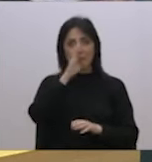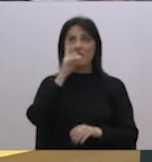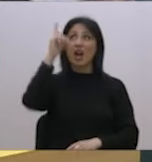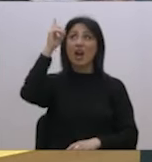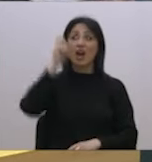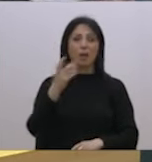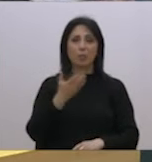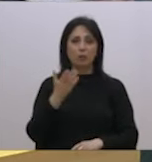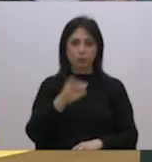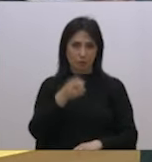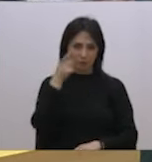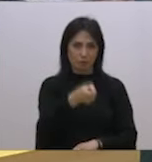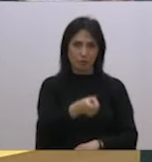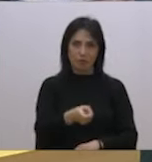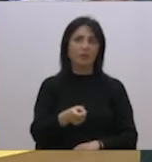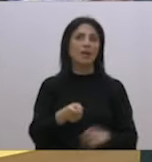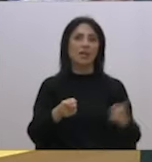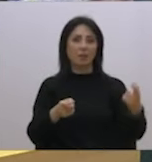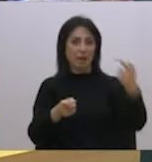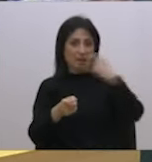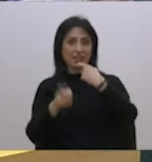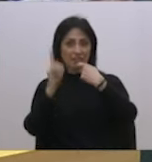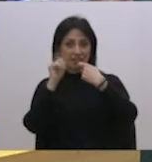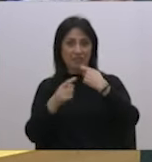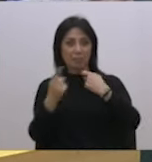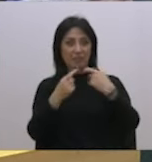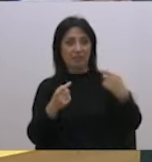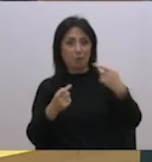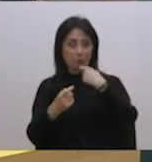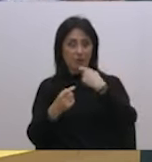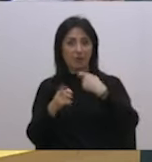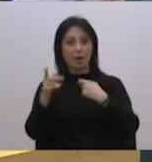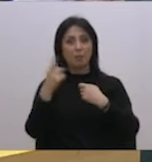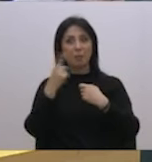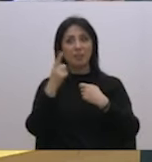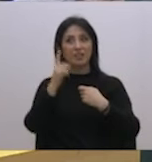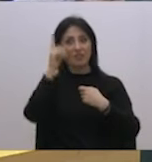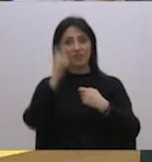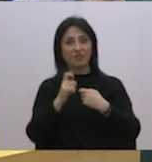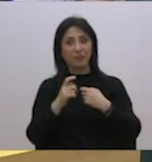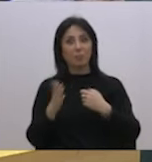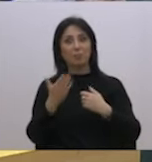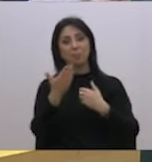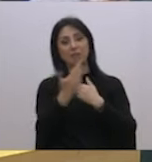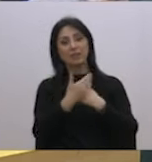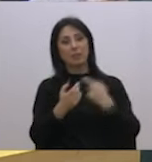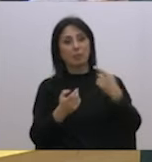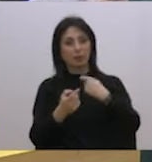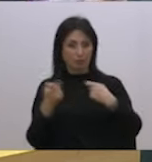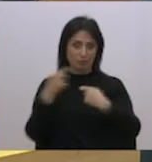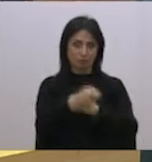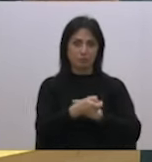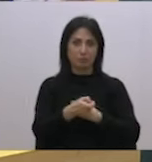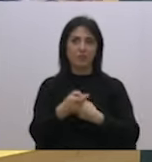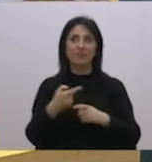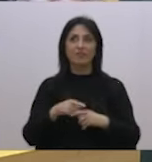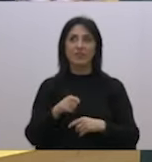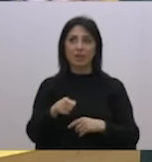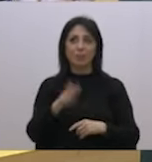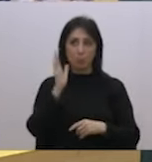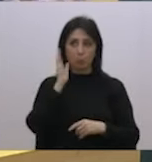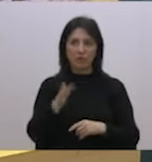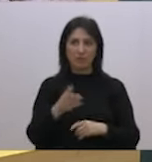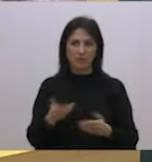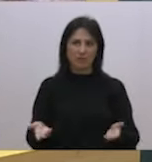gaistrul. Iman isroi, si s-o cera piroeli, si s-o cera haier și pinda pe bere, imito gesuri, sa ketke. Iman roi, si s-o desul, i cu evoh de baies,